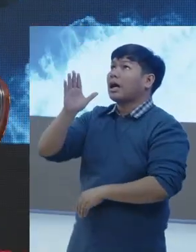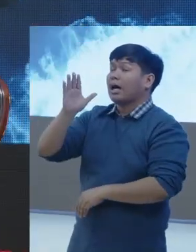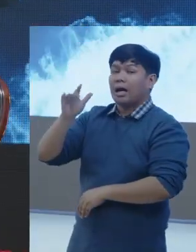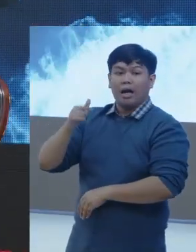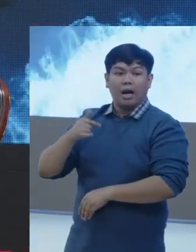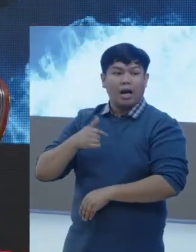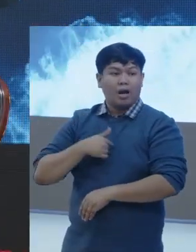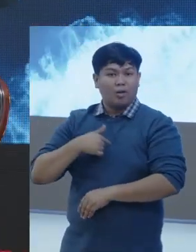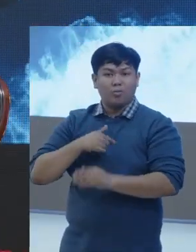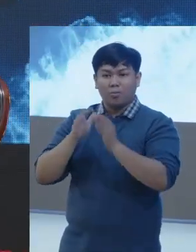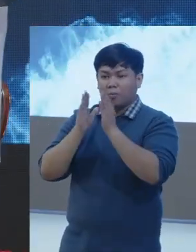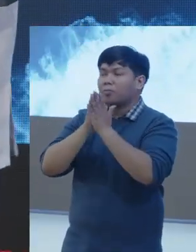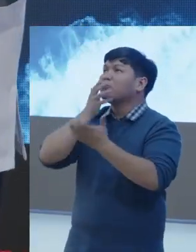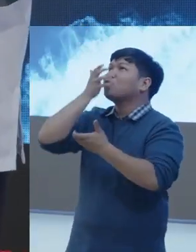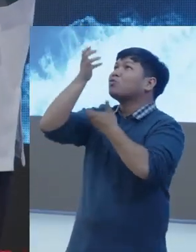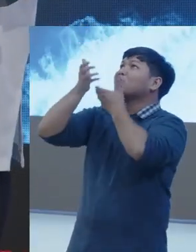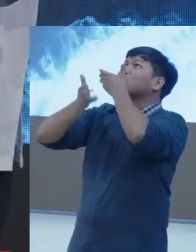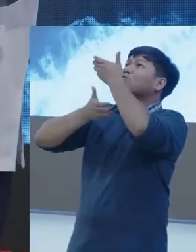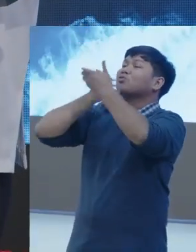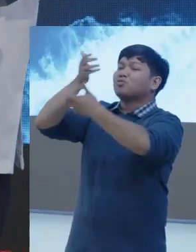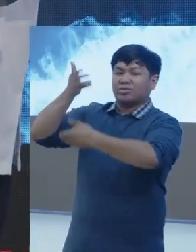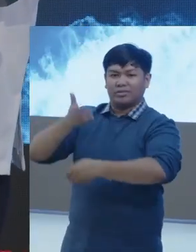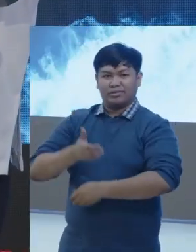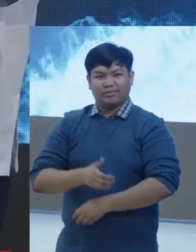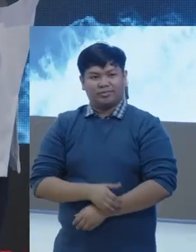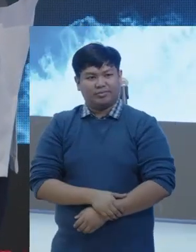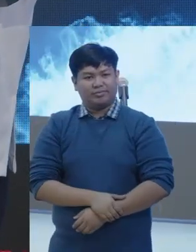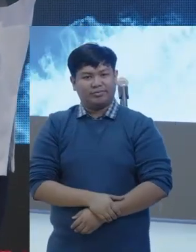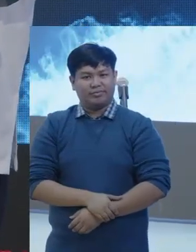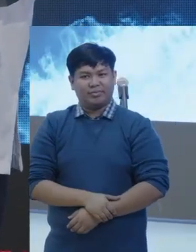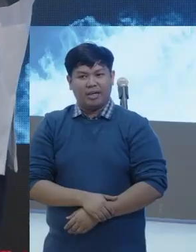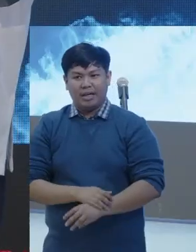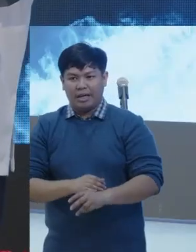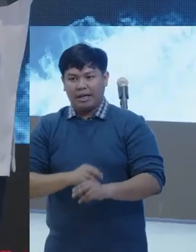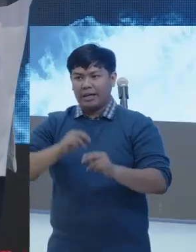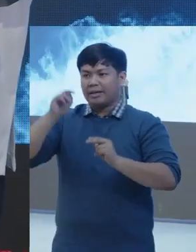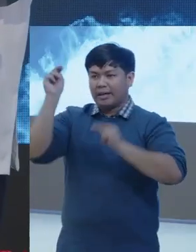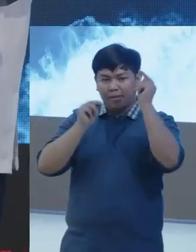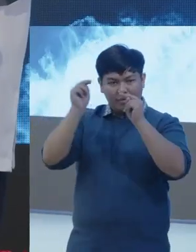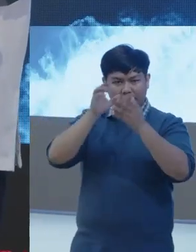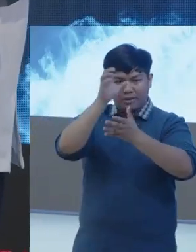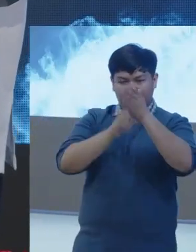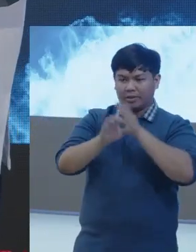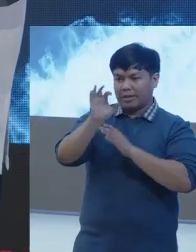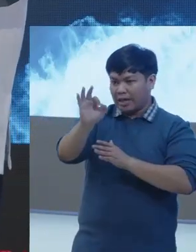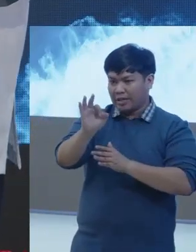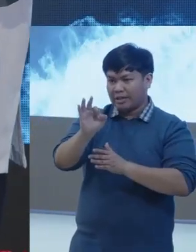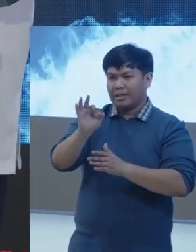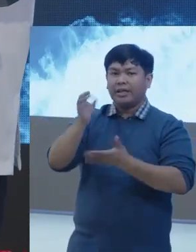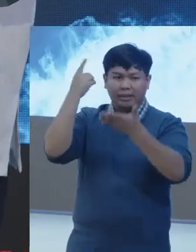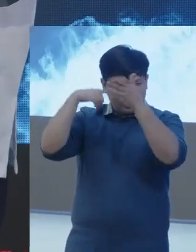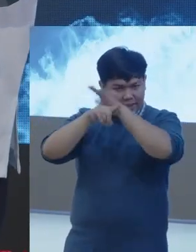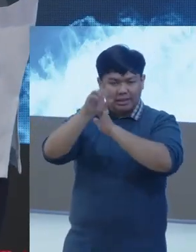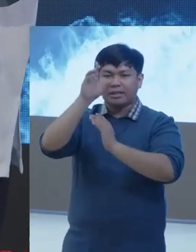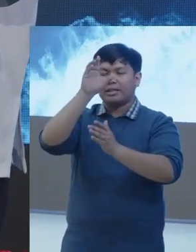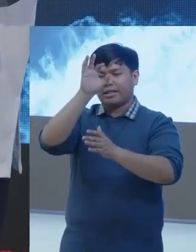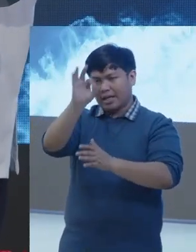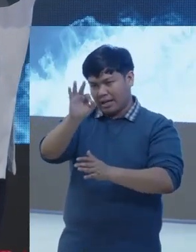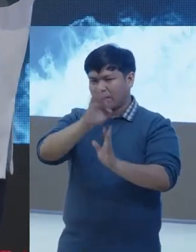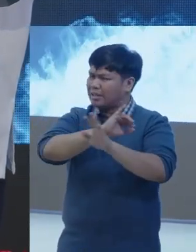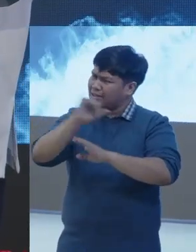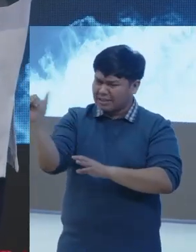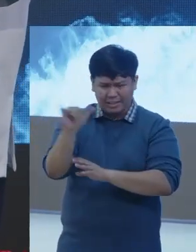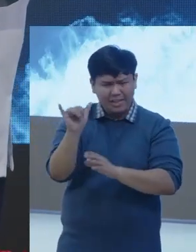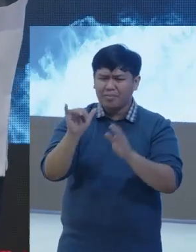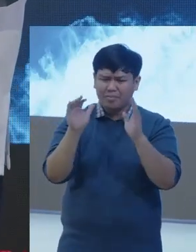prayer of confession. No? Nehemiah 9, Daniel 9. Parehong prayer of